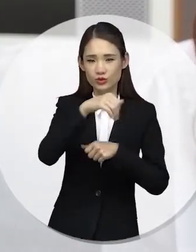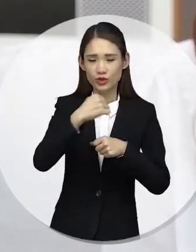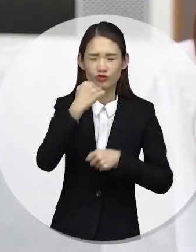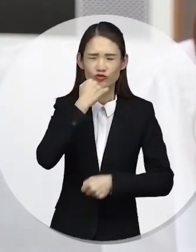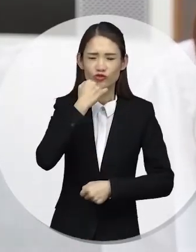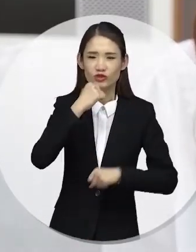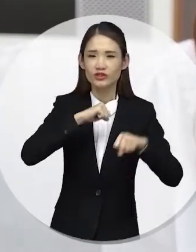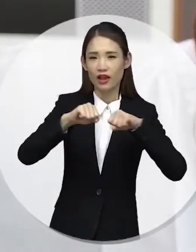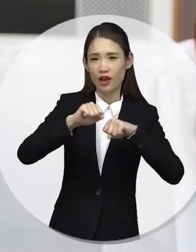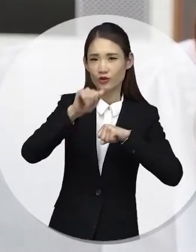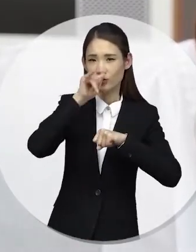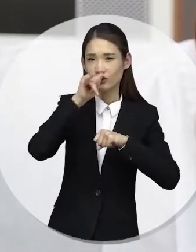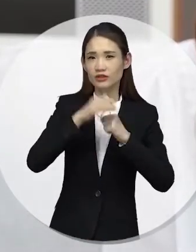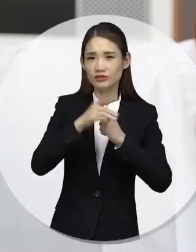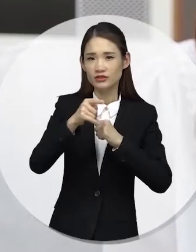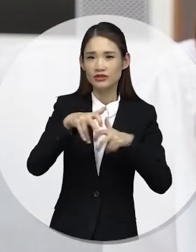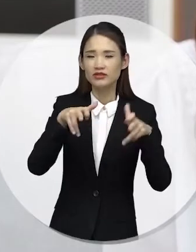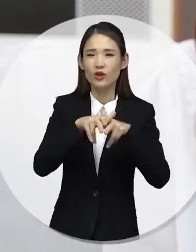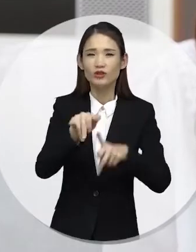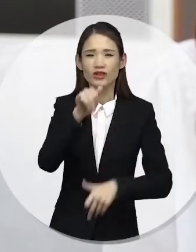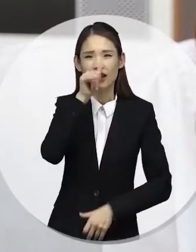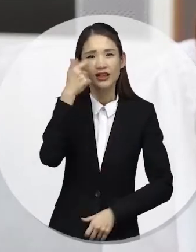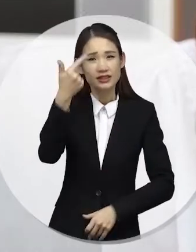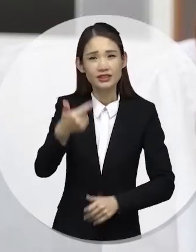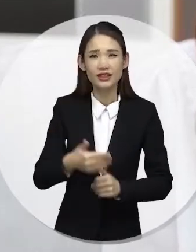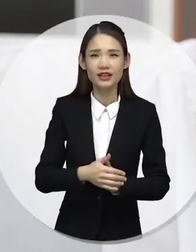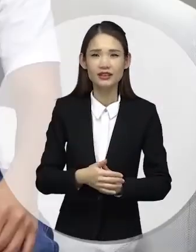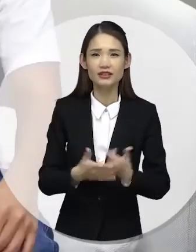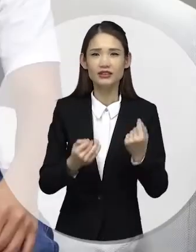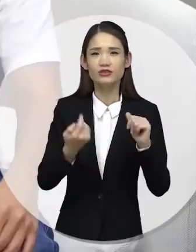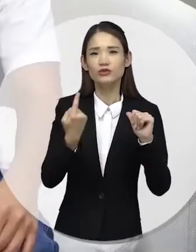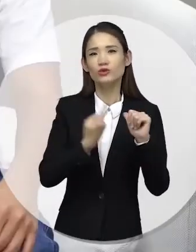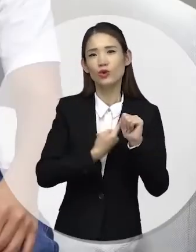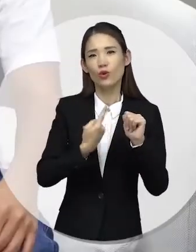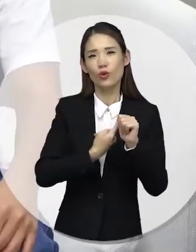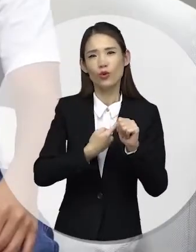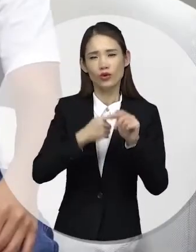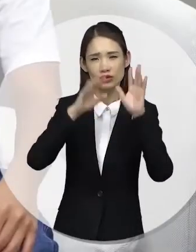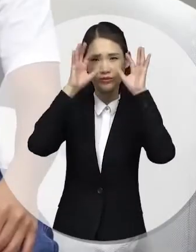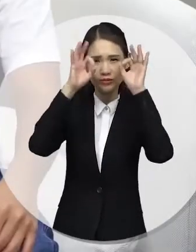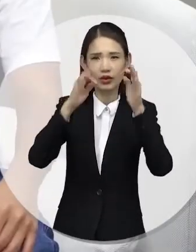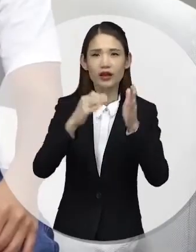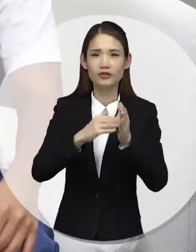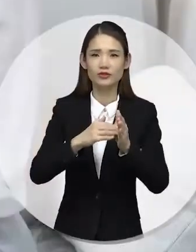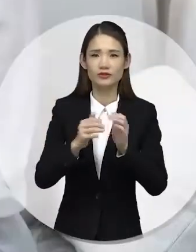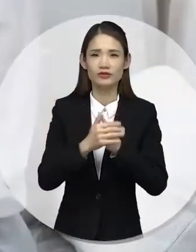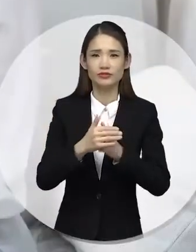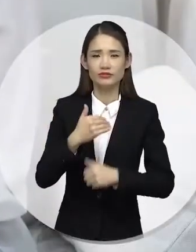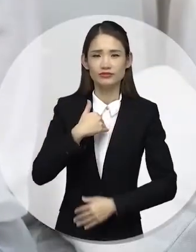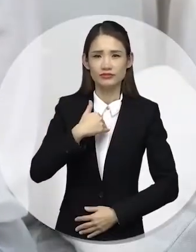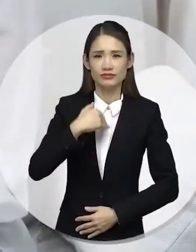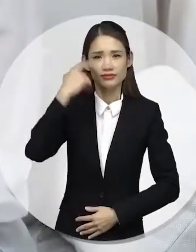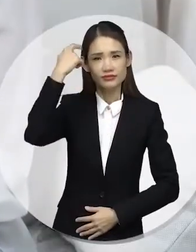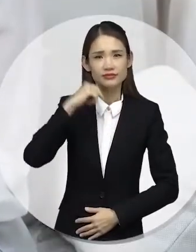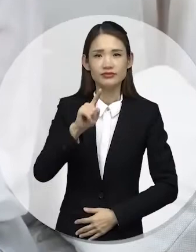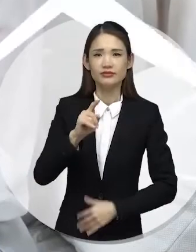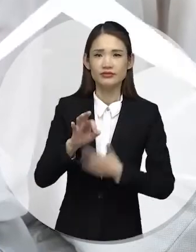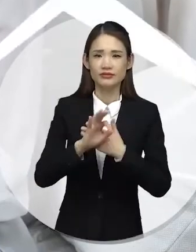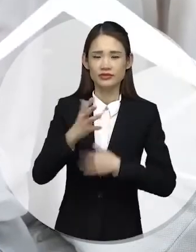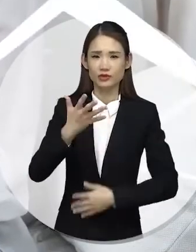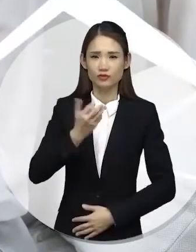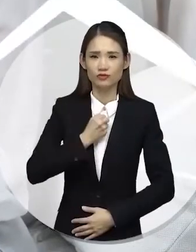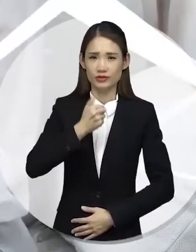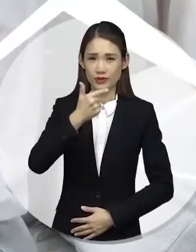우스꽝스러운 행동을 하시는 분께 너 장애인이냐? 라고 욕을 하는 걸 제가 봤어요. 근데 그게 저는